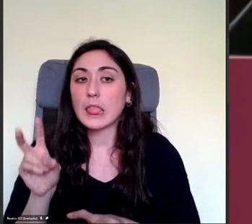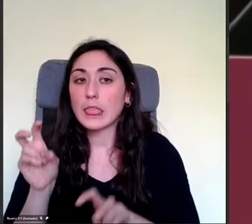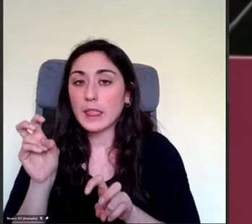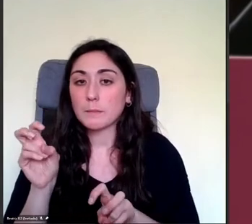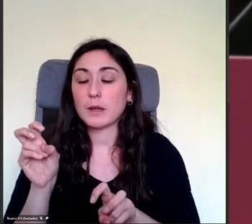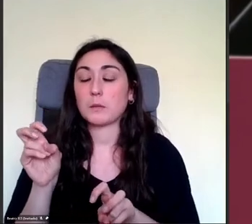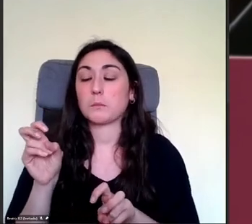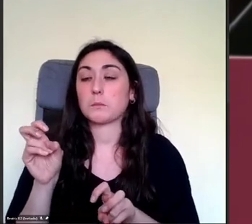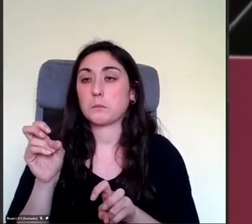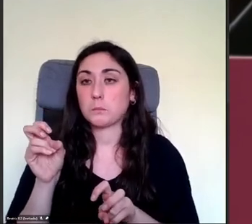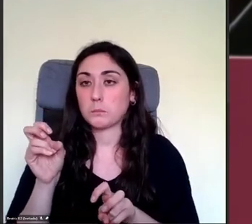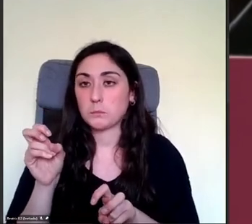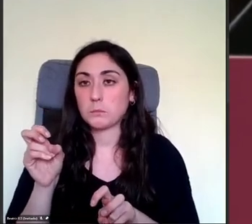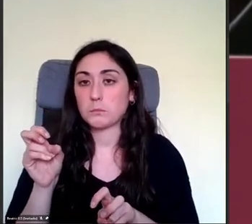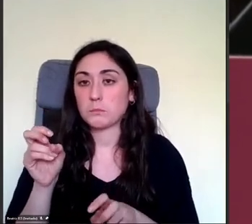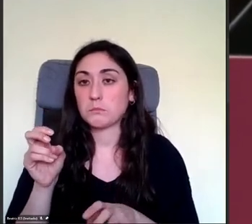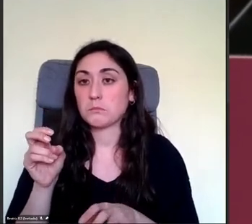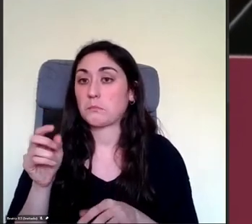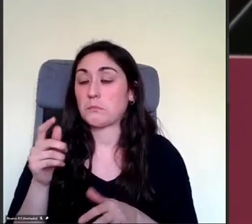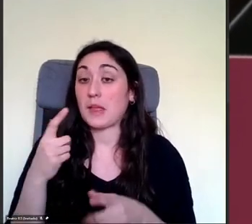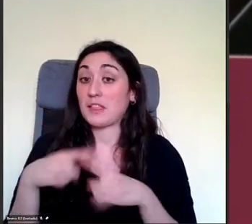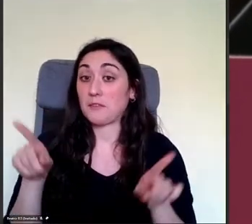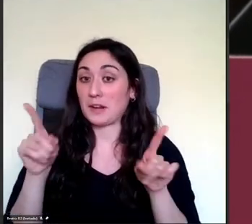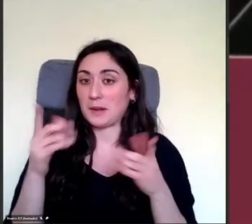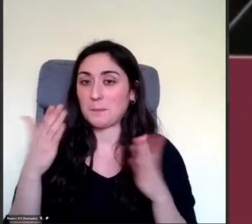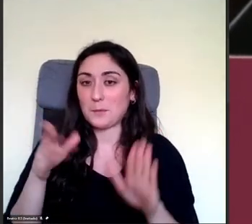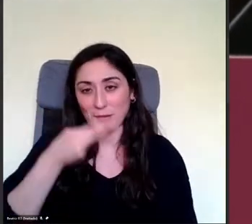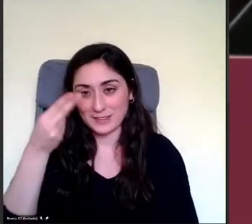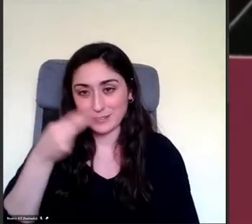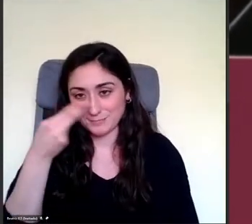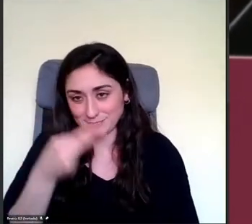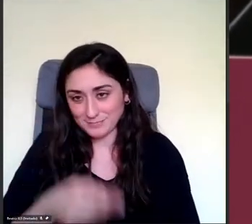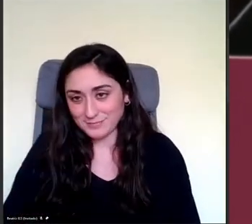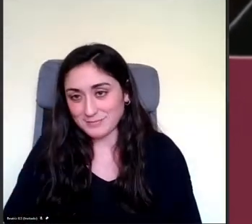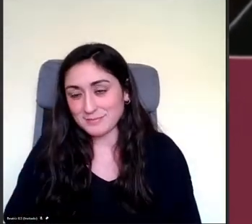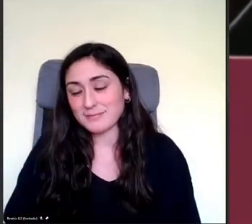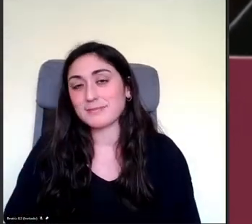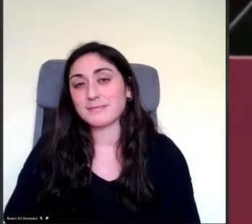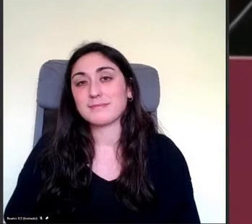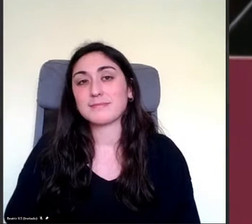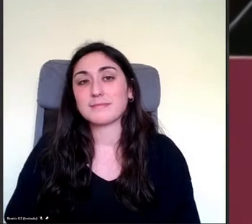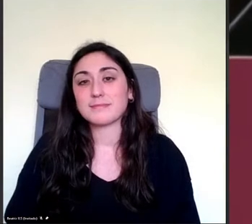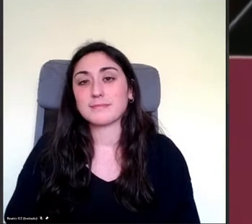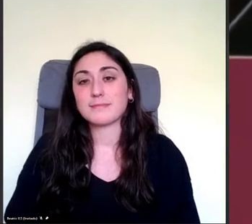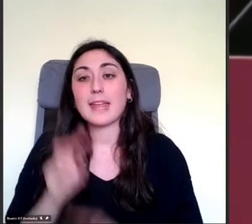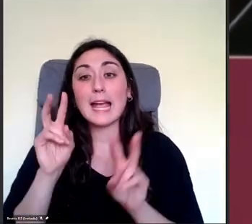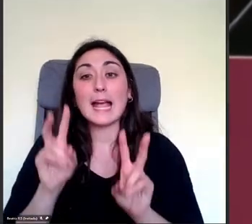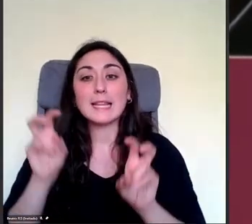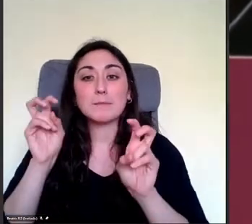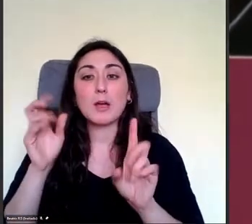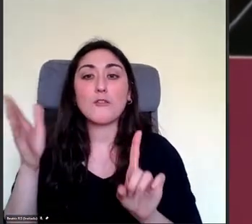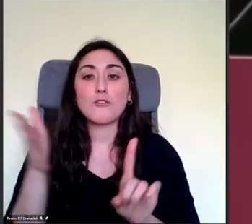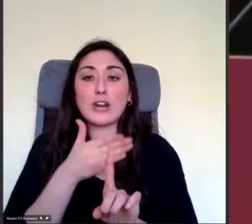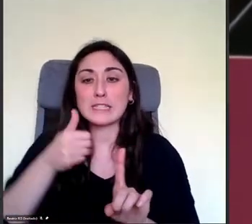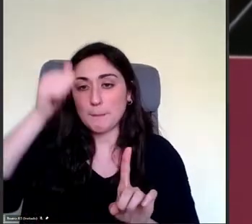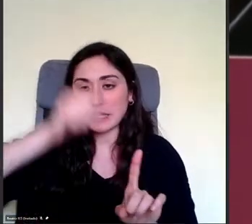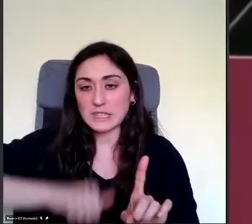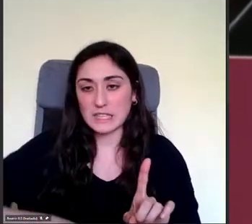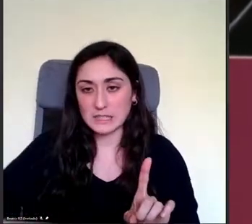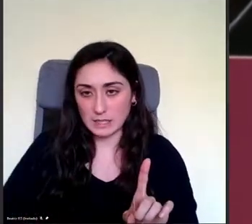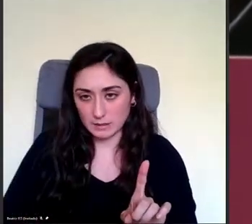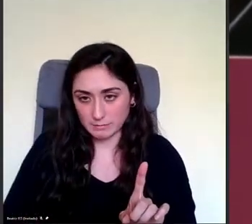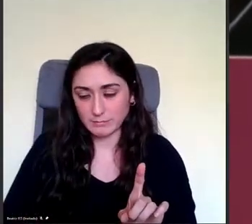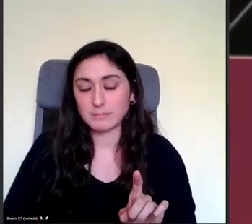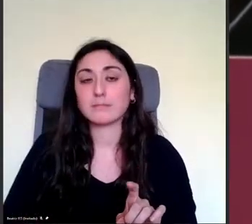singular però molt, molt interessant sobre la violència masclista, amb una